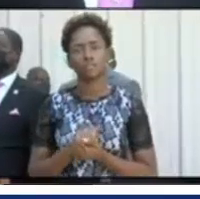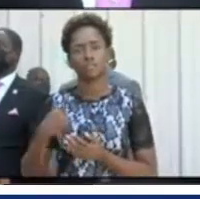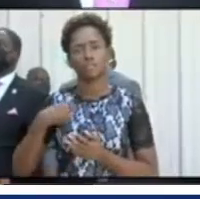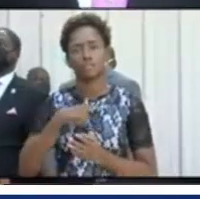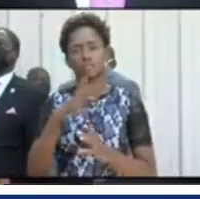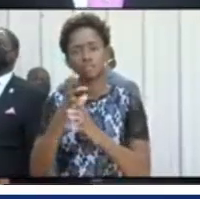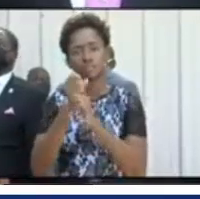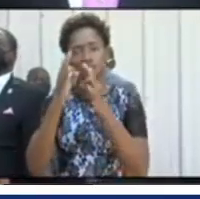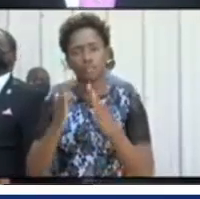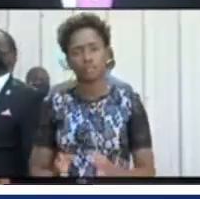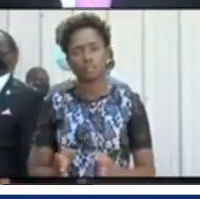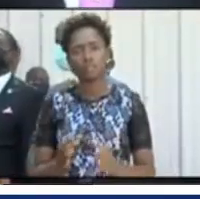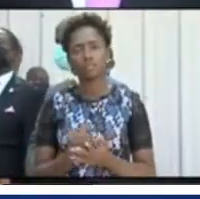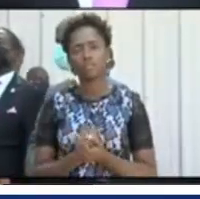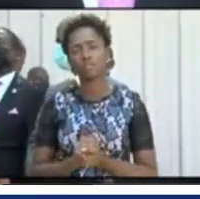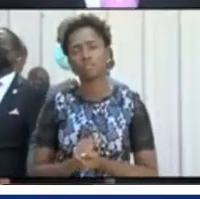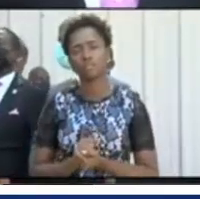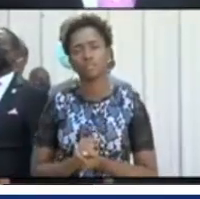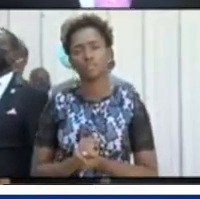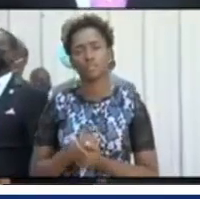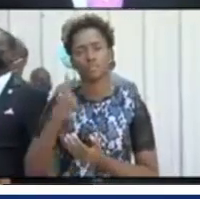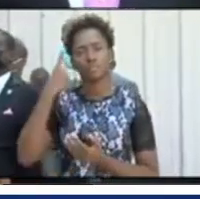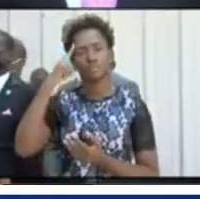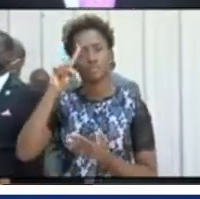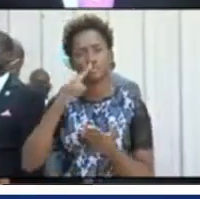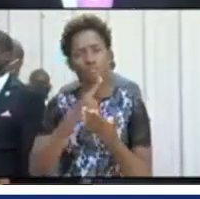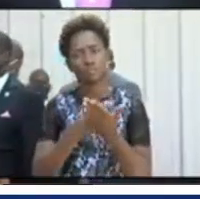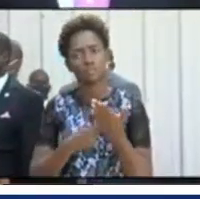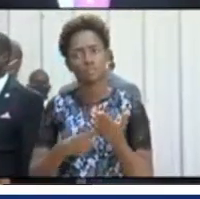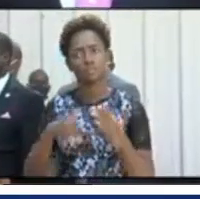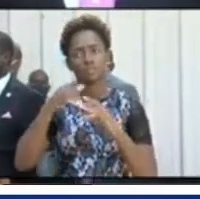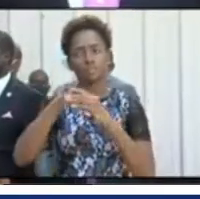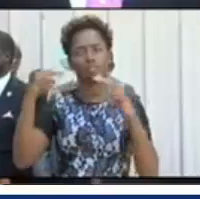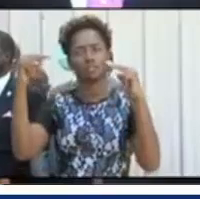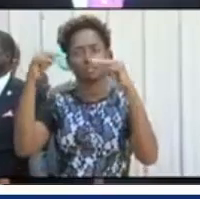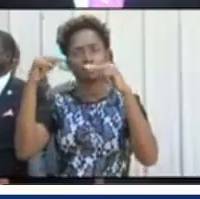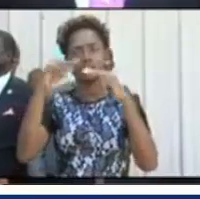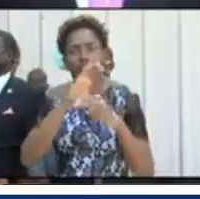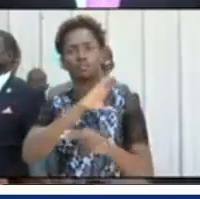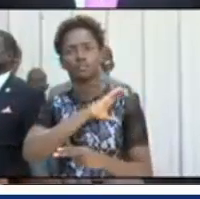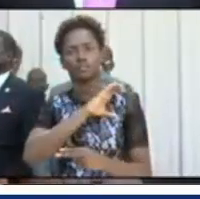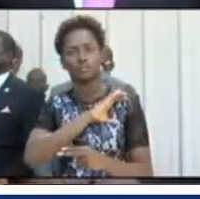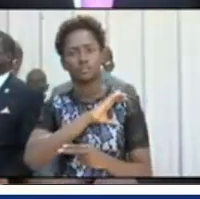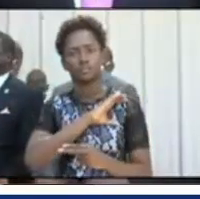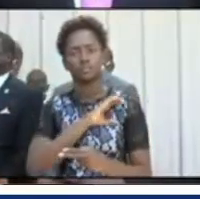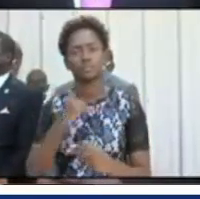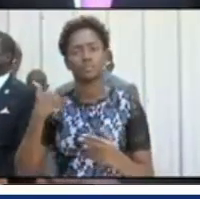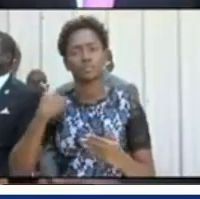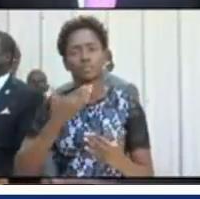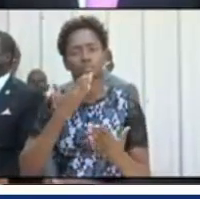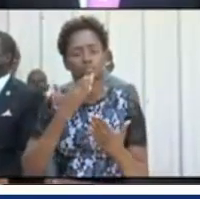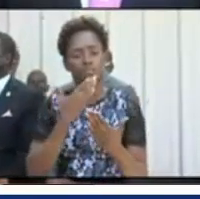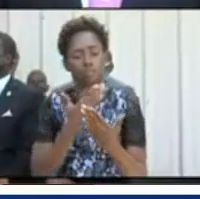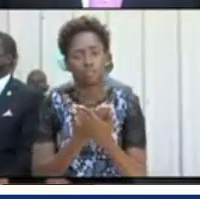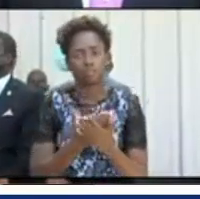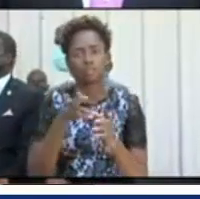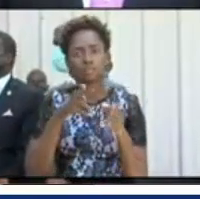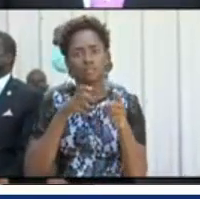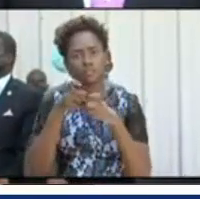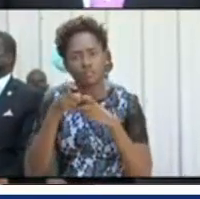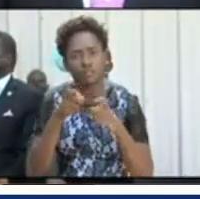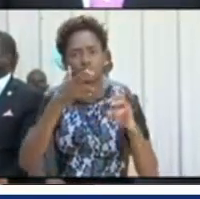nous prenons décision pour que au niveau la police il y a un bon genre contrôle interne qui